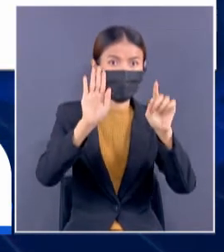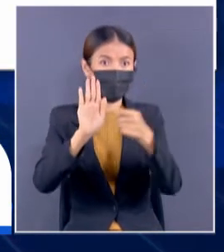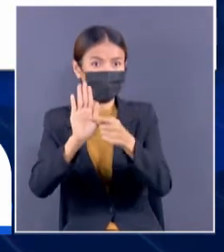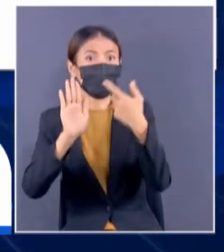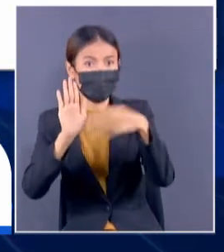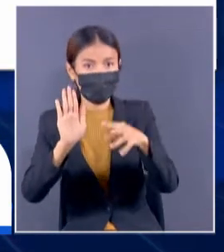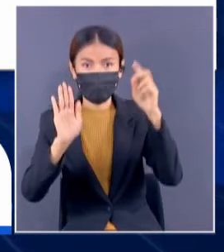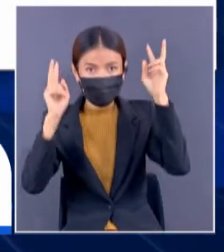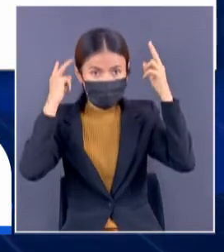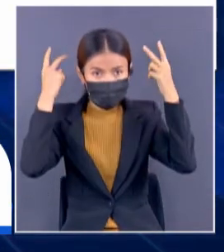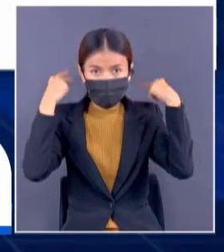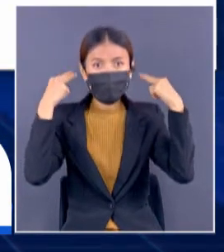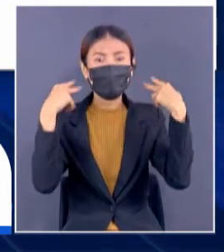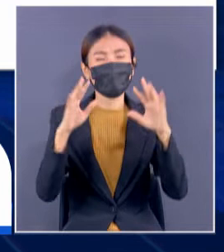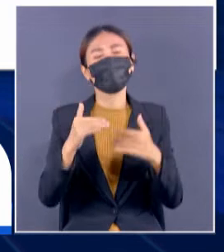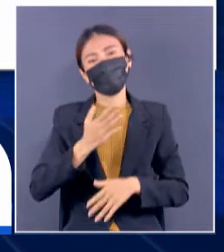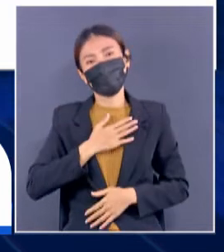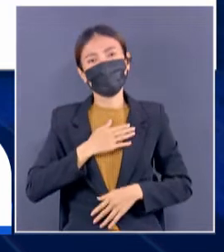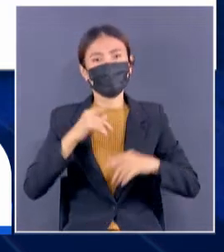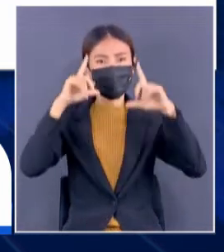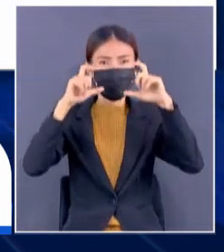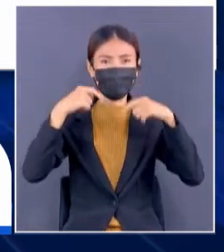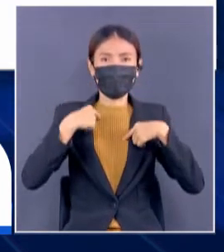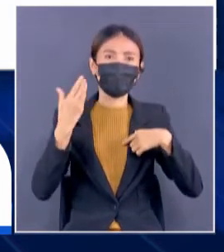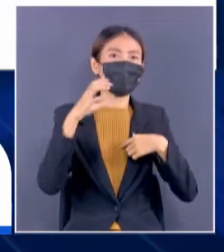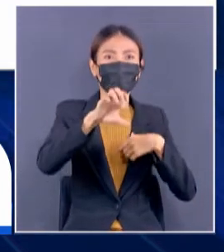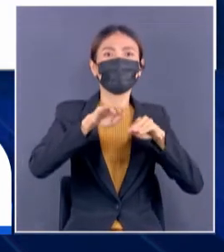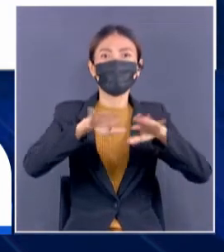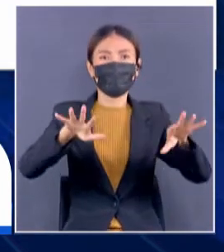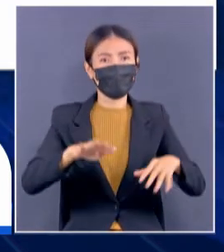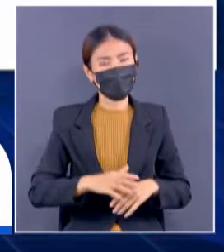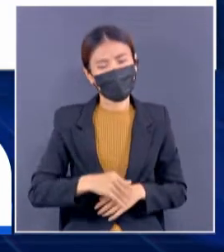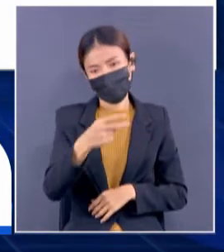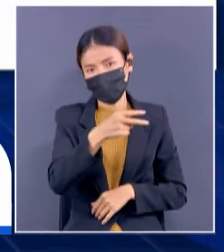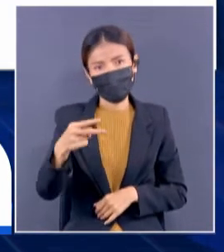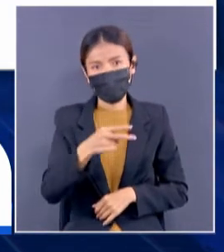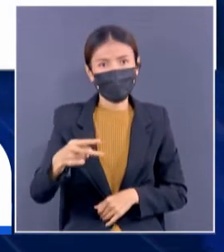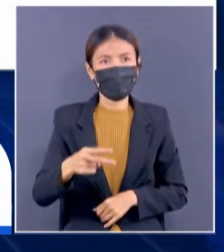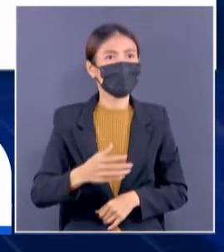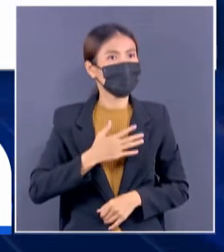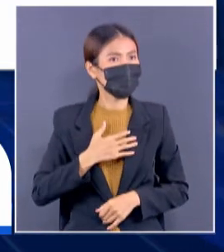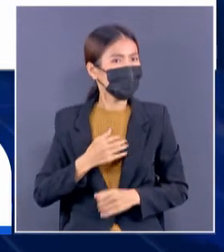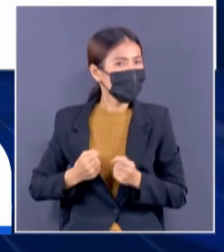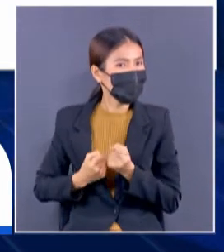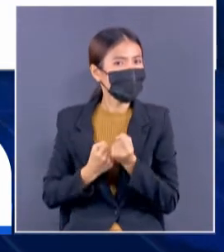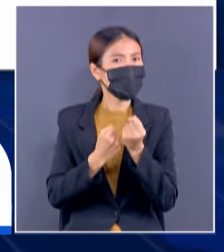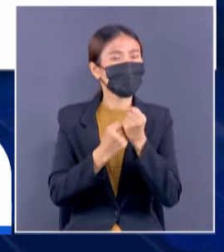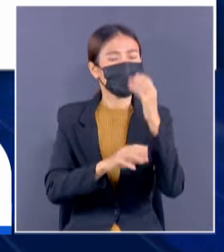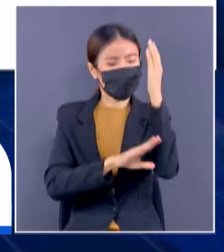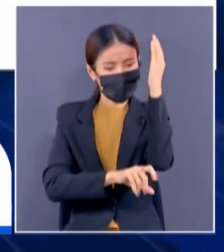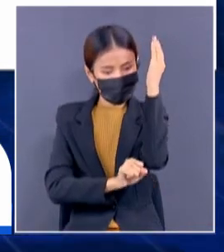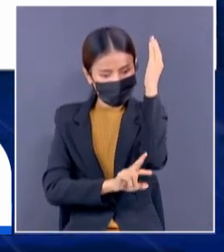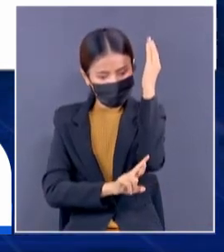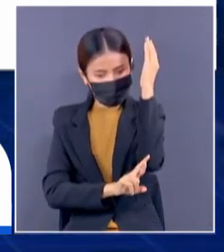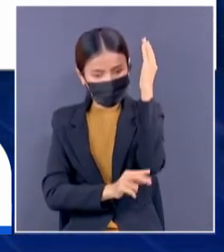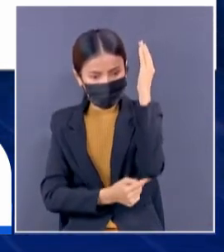ดนตัดพร้อมกับข้อความน้องบอกสู้มาตลอดสุราษฎร์ธานีกรุงเทพก็ต้องยอมให้เขาตัดเ